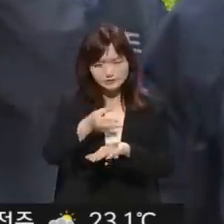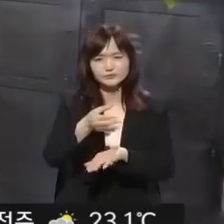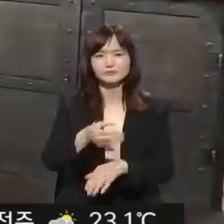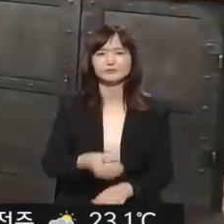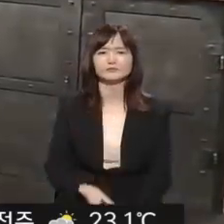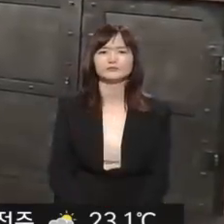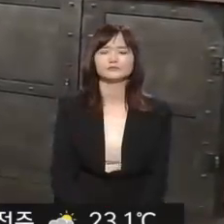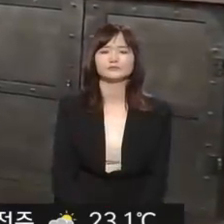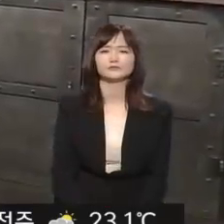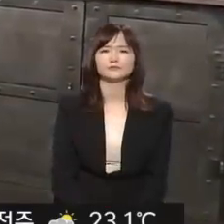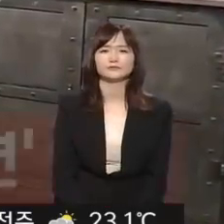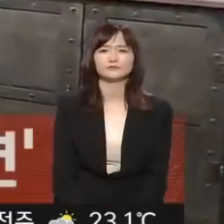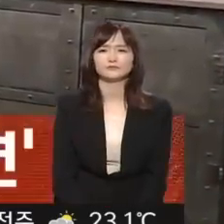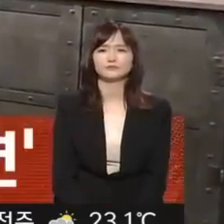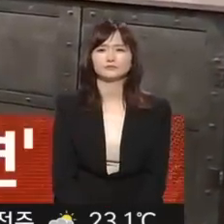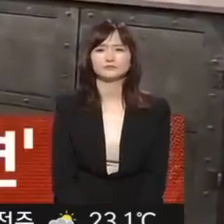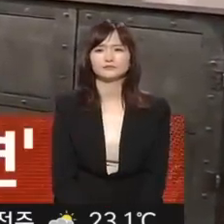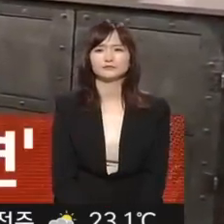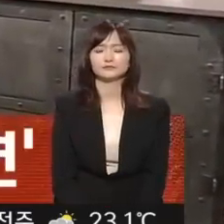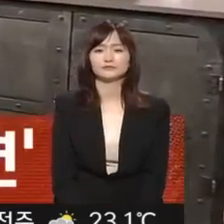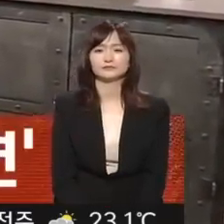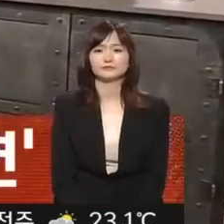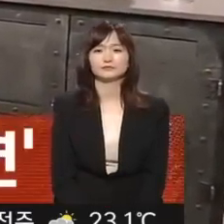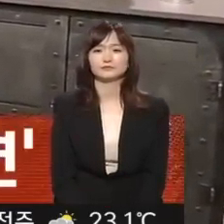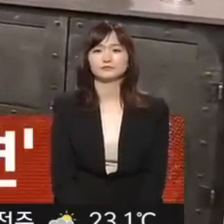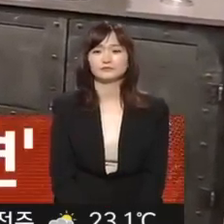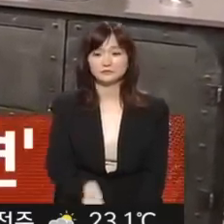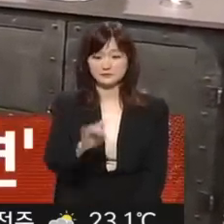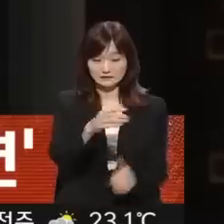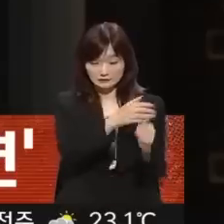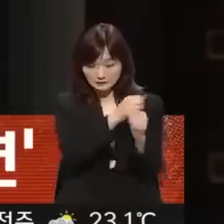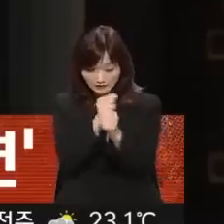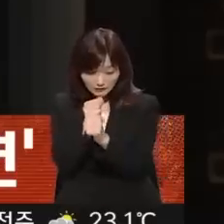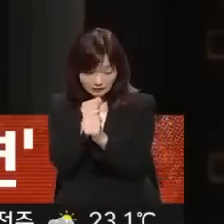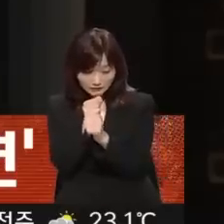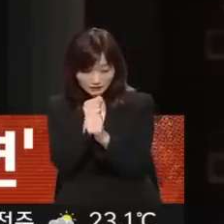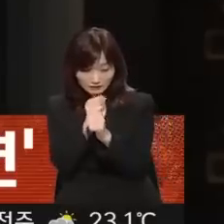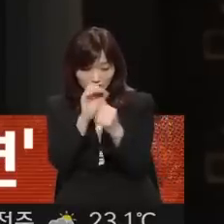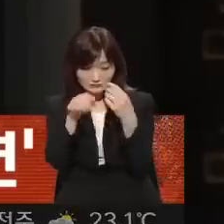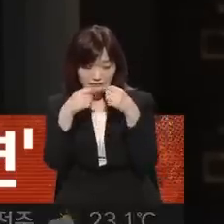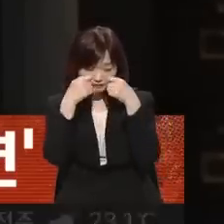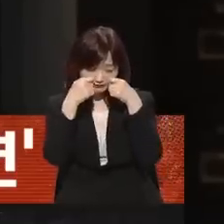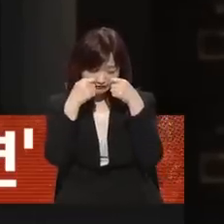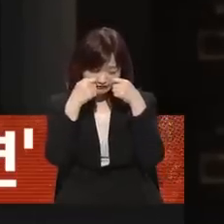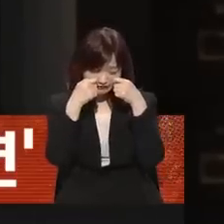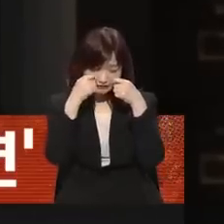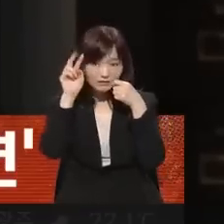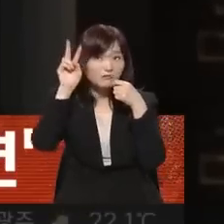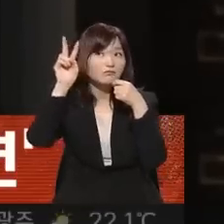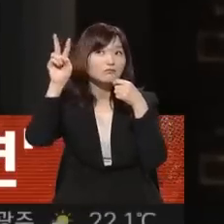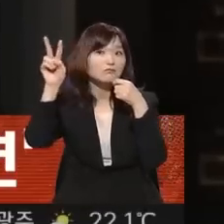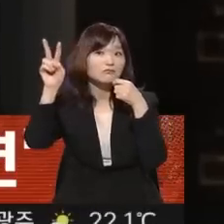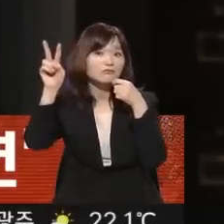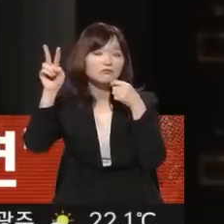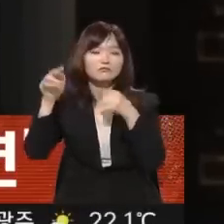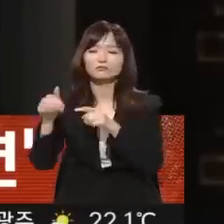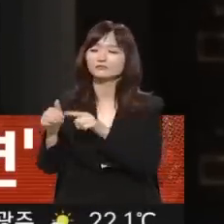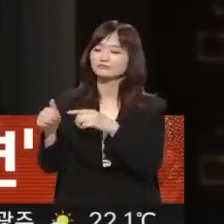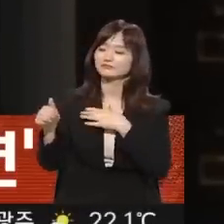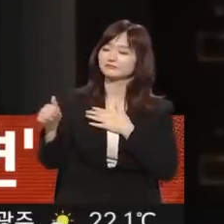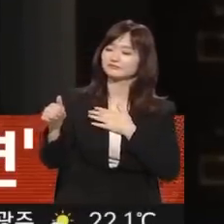자 보셨죠 처음 잡혔을 때는 막 울더니 이틀 지나니까 저는